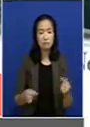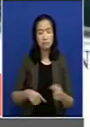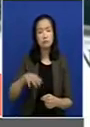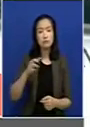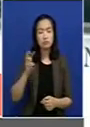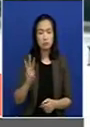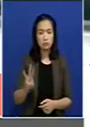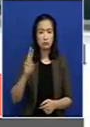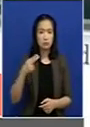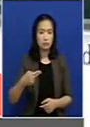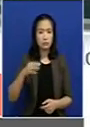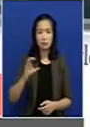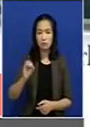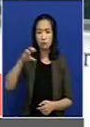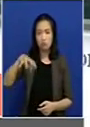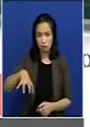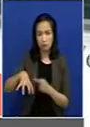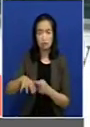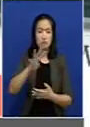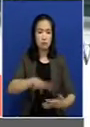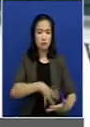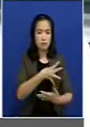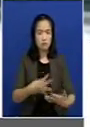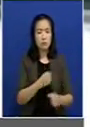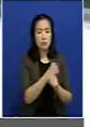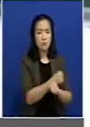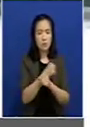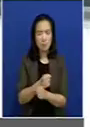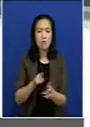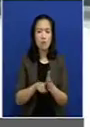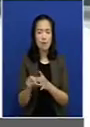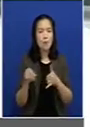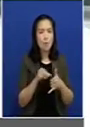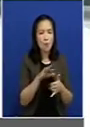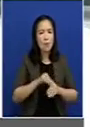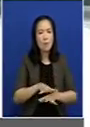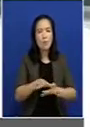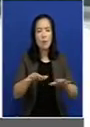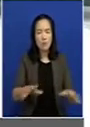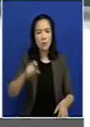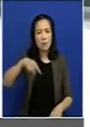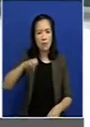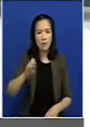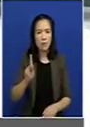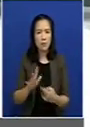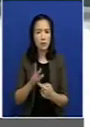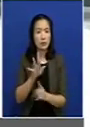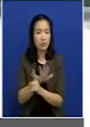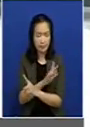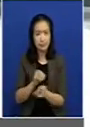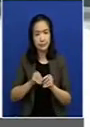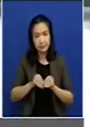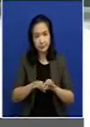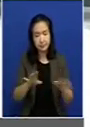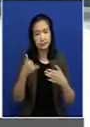องค์การอนามัยโลกหรือ WHO ได้ออกแผนการรับมือกับการแพร่ระบาดของเชื้อไวรัสซิก้าที่ขณะนี้แพร่ระบาดอยู่ใน